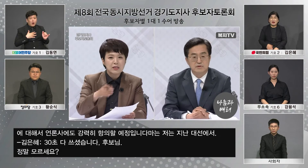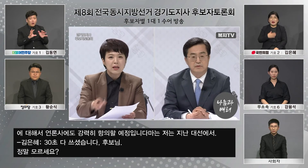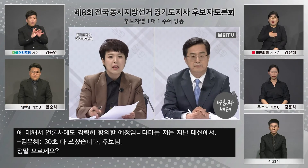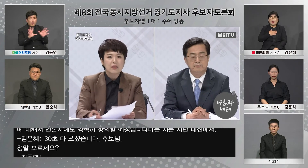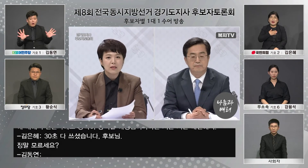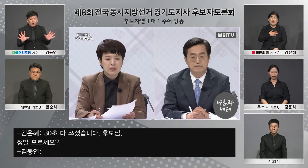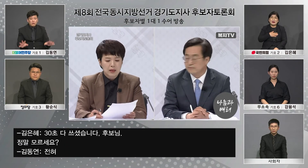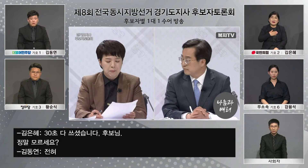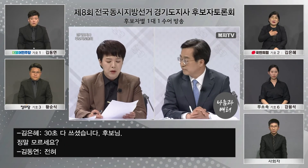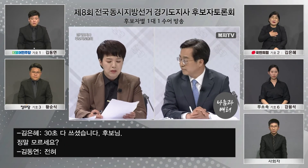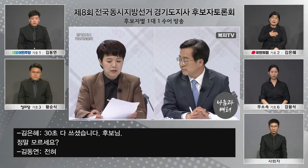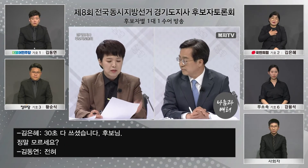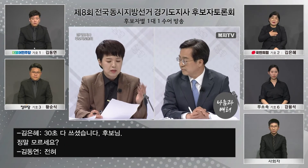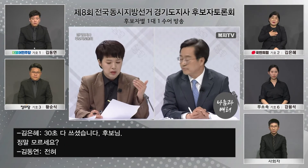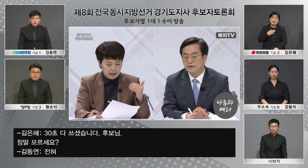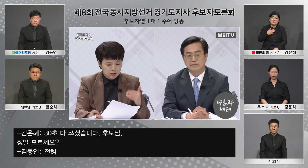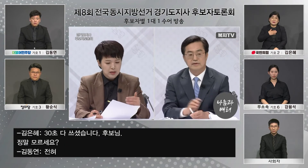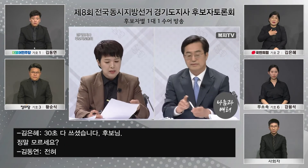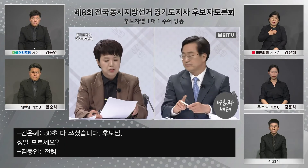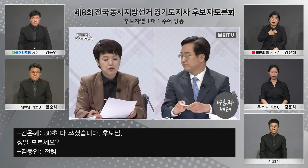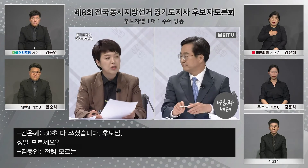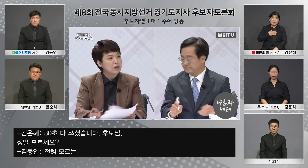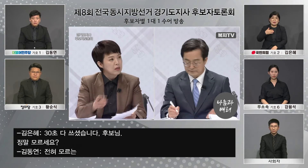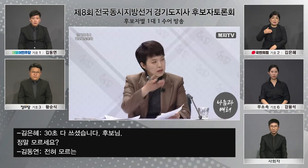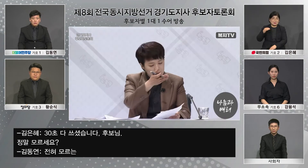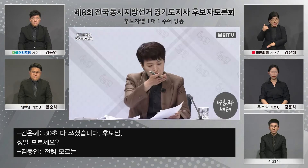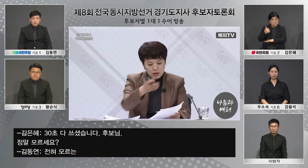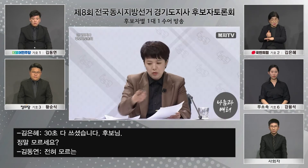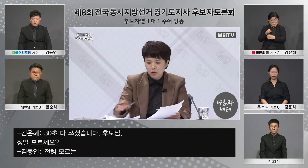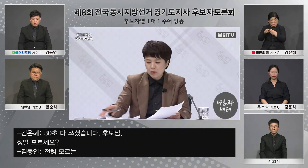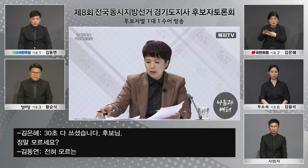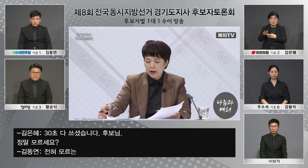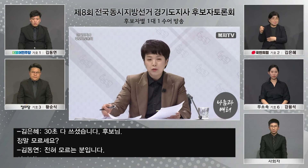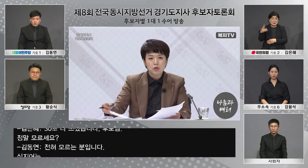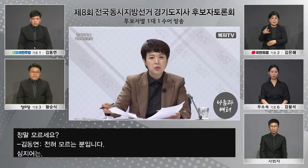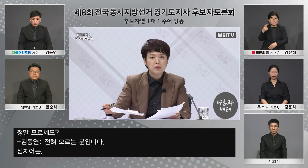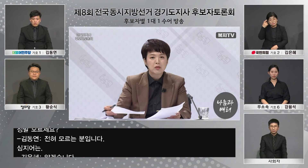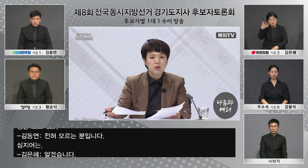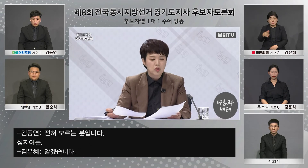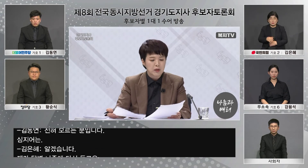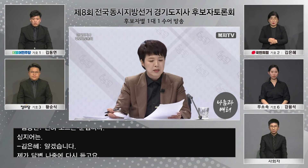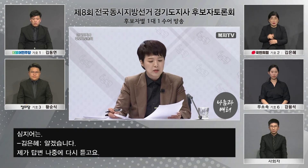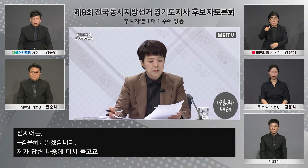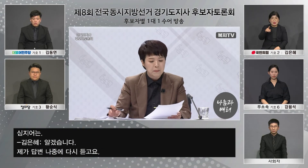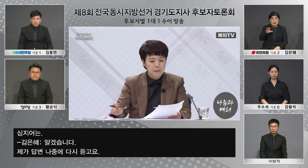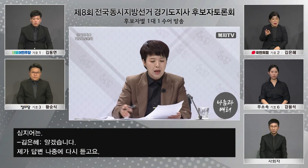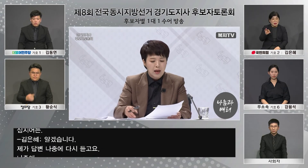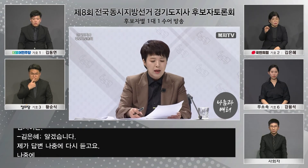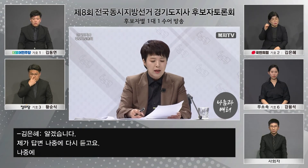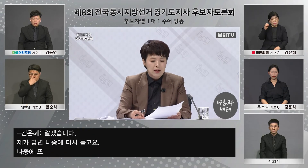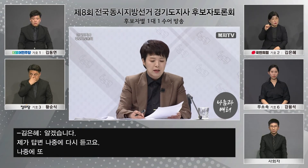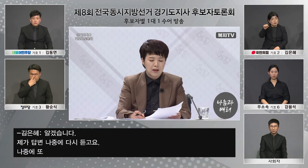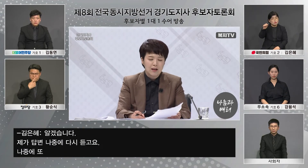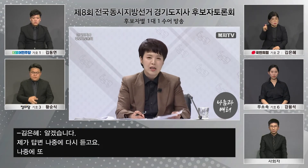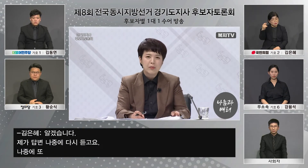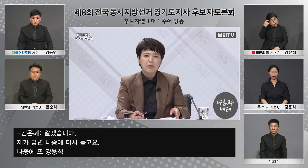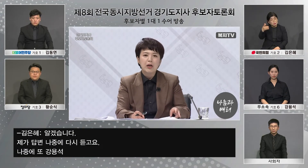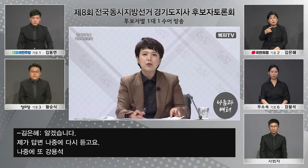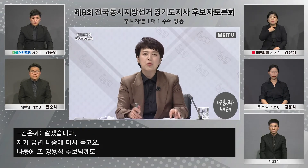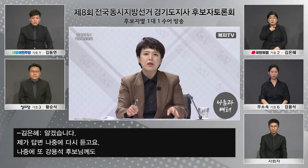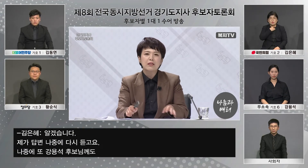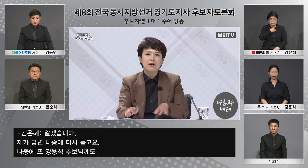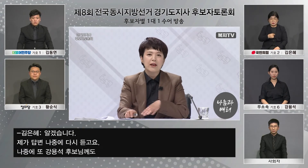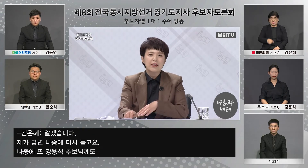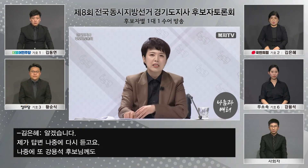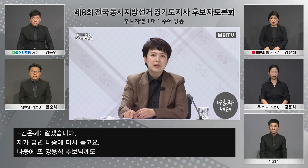물어보셨으니까 아니요, 심지어는 제가 답변 네, 나중에 네. 다시 듣고요. 네. 나중에 또 강영석 후보님에도 여쭤봐야 돼서 이번에